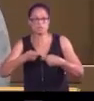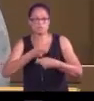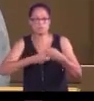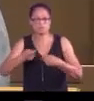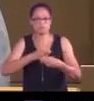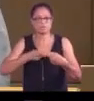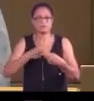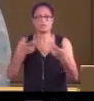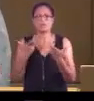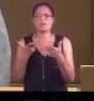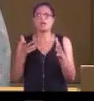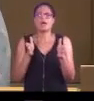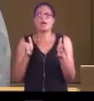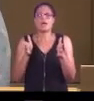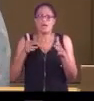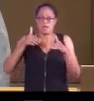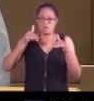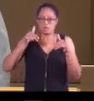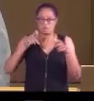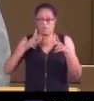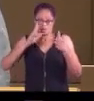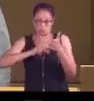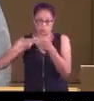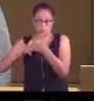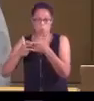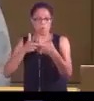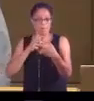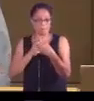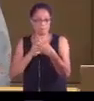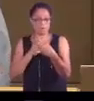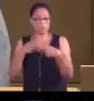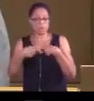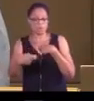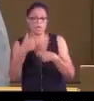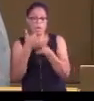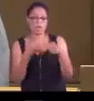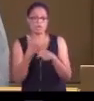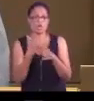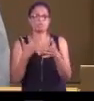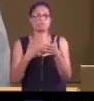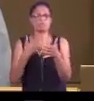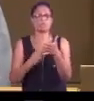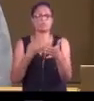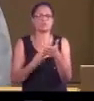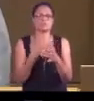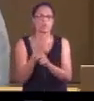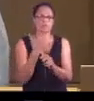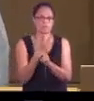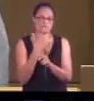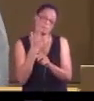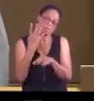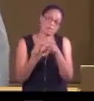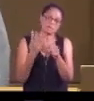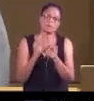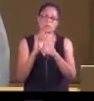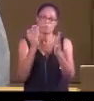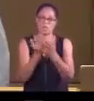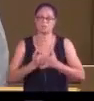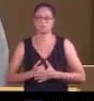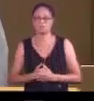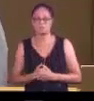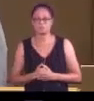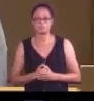forme d'accord cadre pour une durée d'1 an, renouvelable 3 fois, donc 4 ans, pour